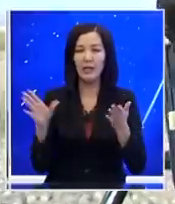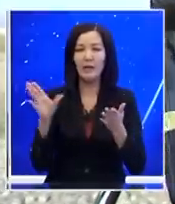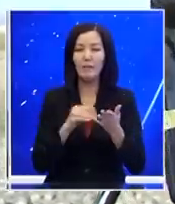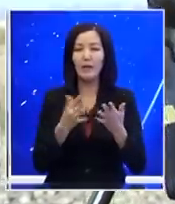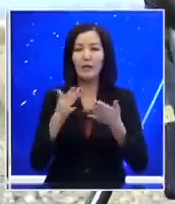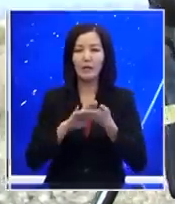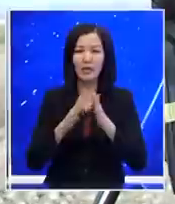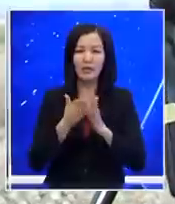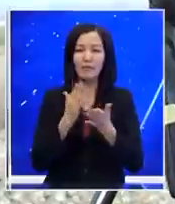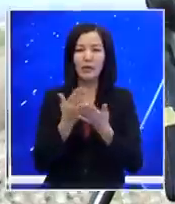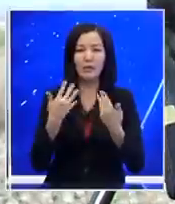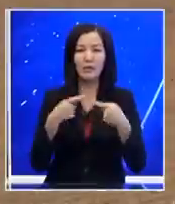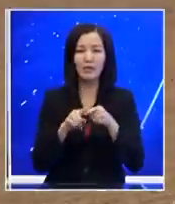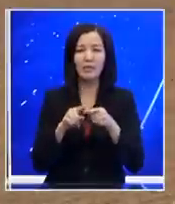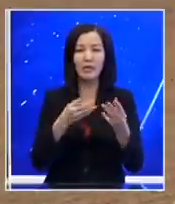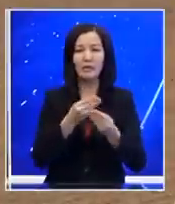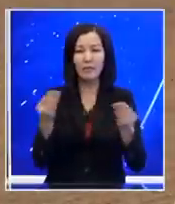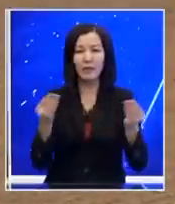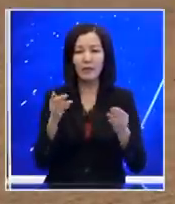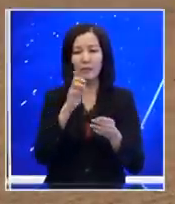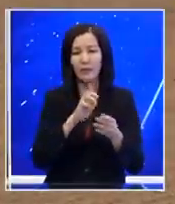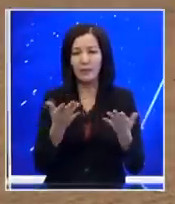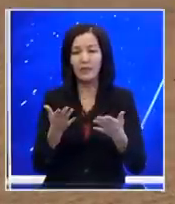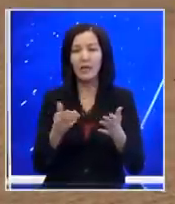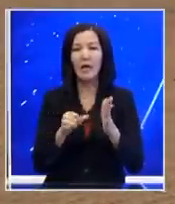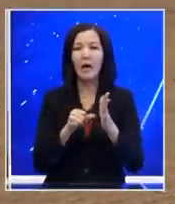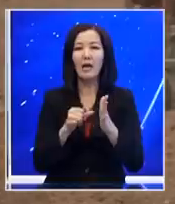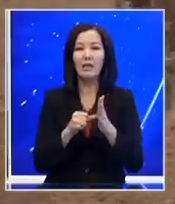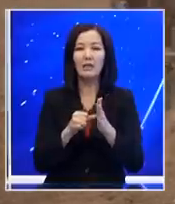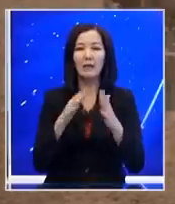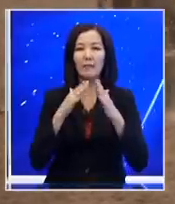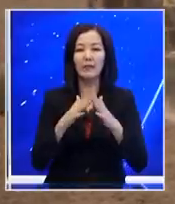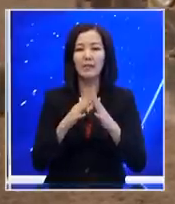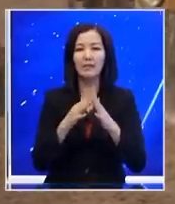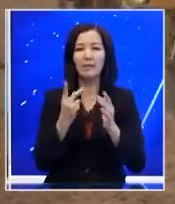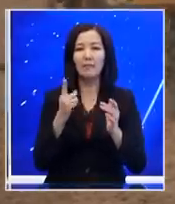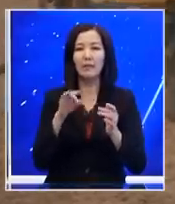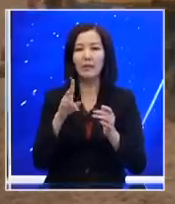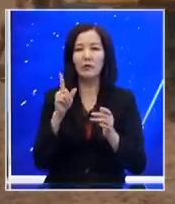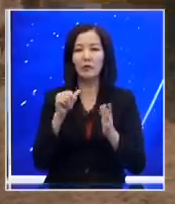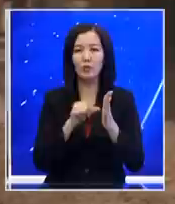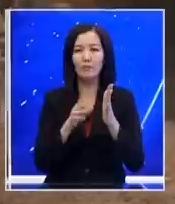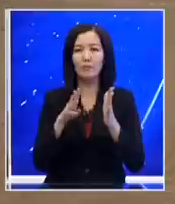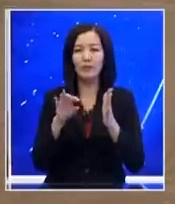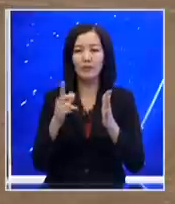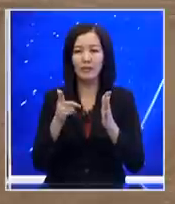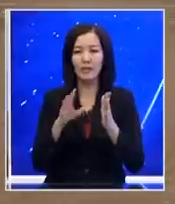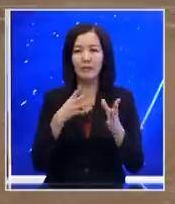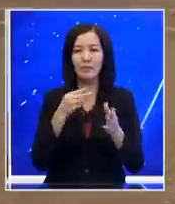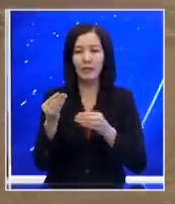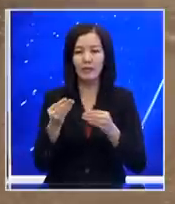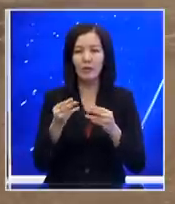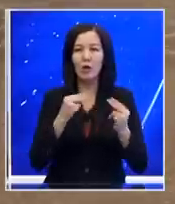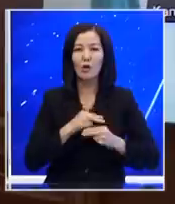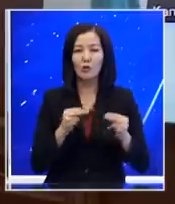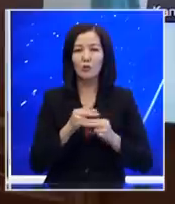Ауыл шаруашылық техникалары үлестірілді. Дизель отыны 6 жанар жағармай базасында литрі 165 теңгеден беріліп жатыр. Тек жұмыс деп